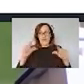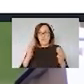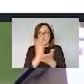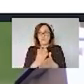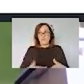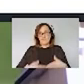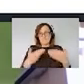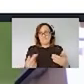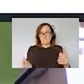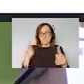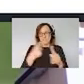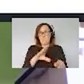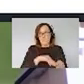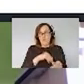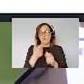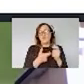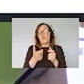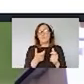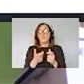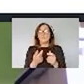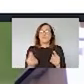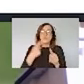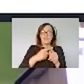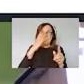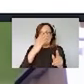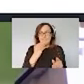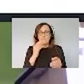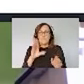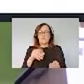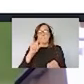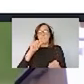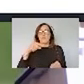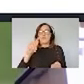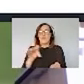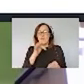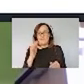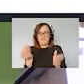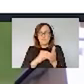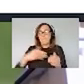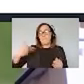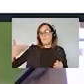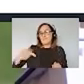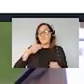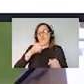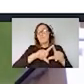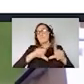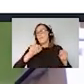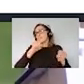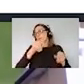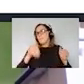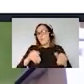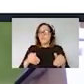dodaliście i możemy też tutaj, zobaczcie Państwo, dodać zdjęcie, dodać PDF-a, dodać prezentację. Także ta tablica też umożliwia